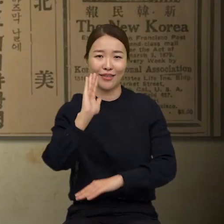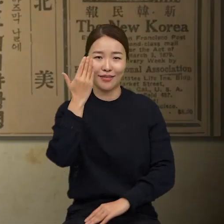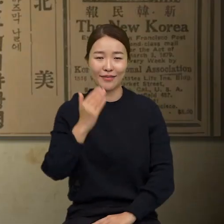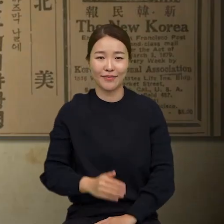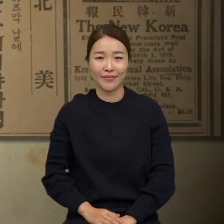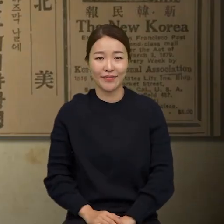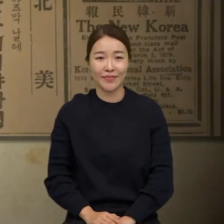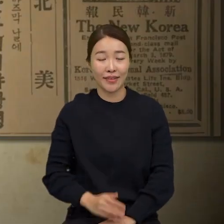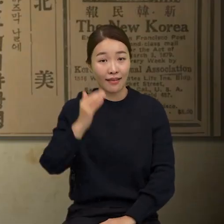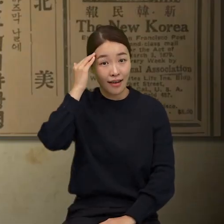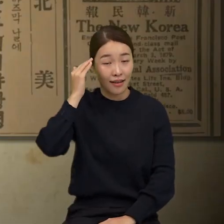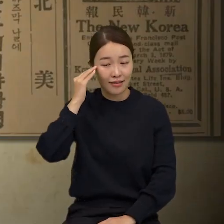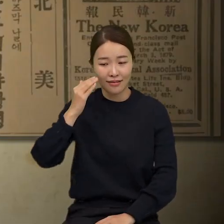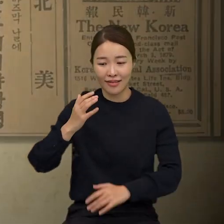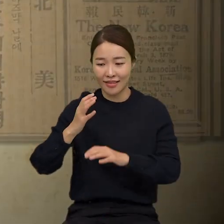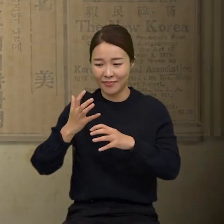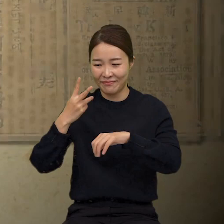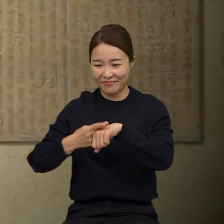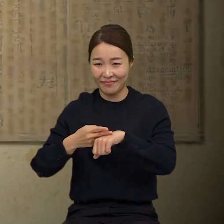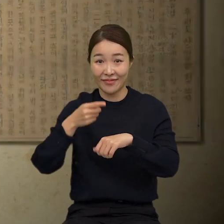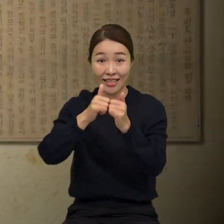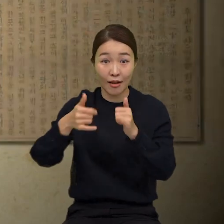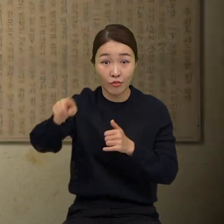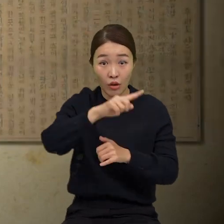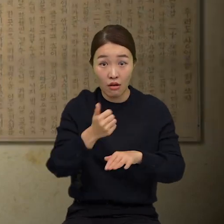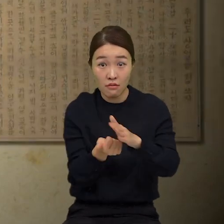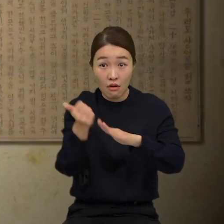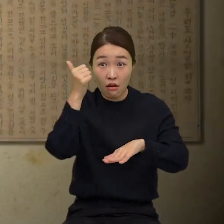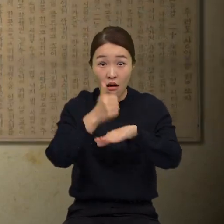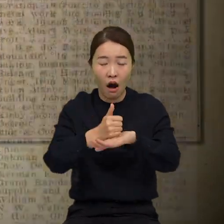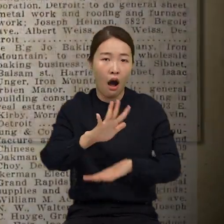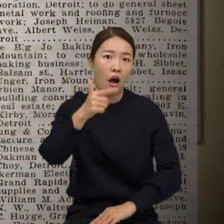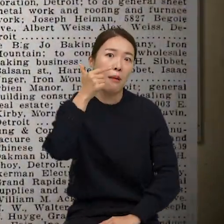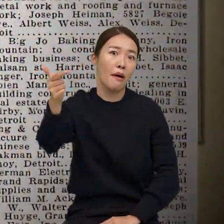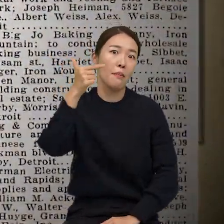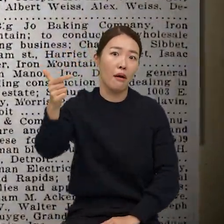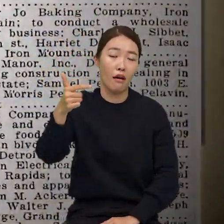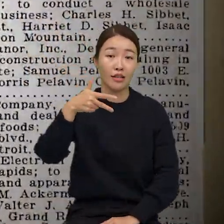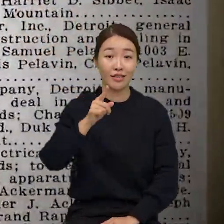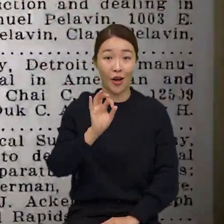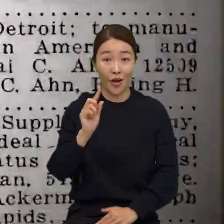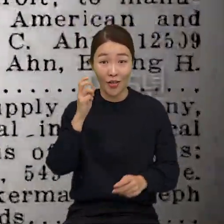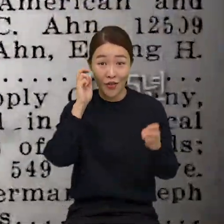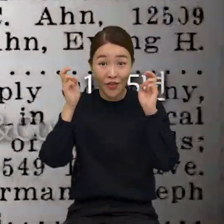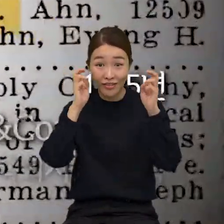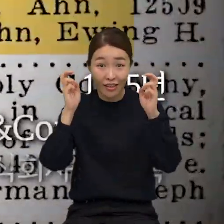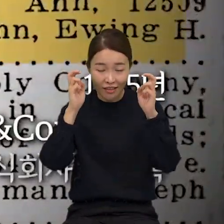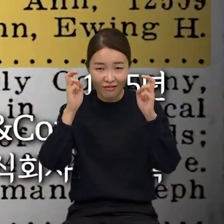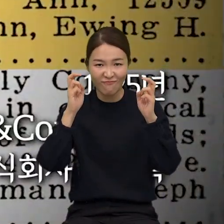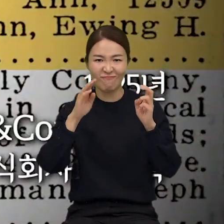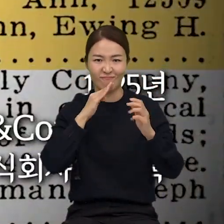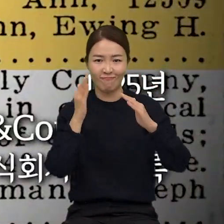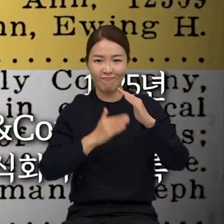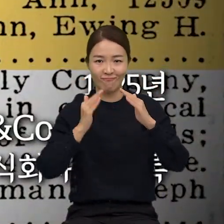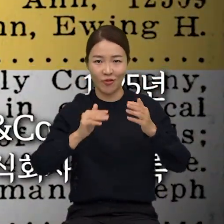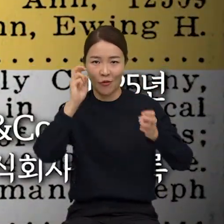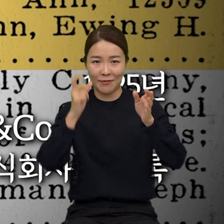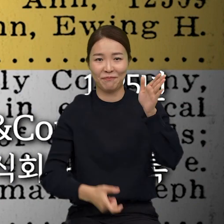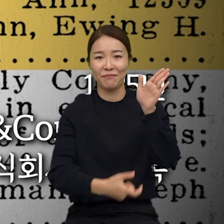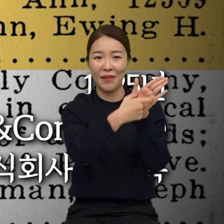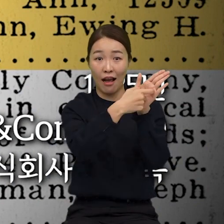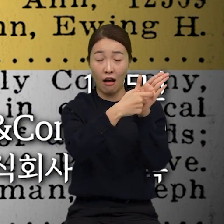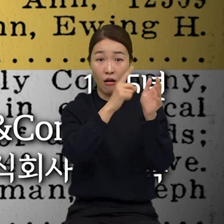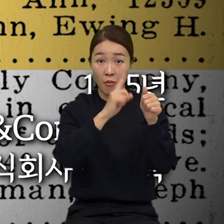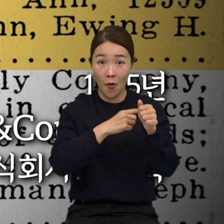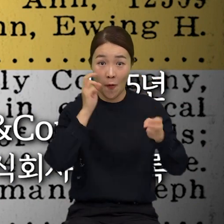한인 이민자가 이룬 성과로는 어마어마한 일이었다. 정안회사는 주식회사로 등록하고 회사